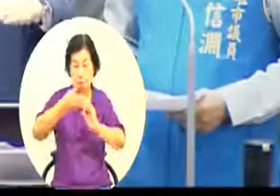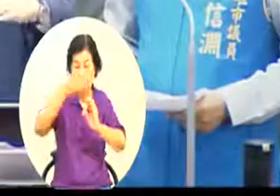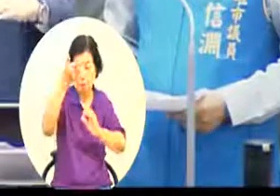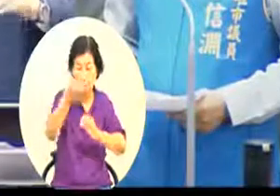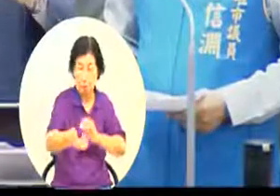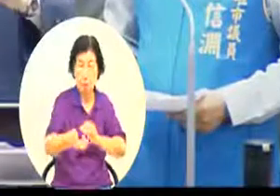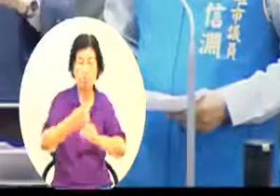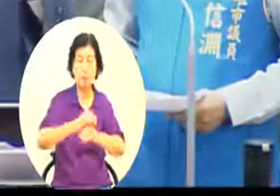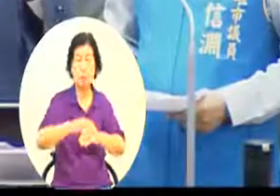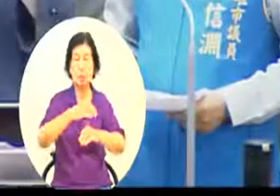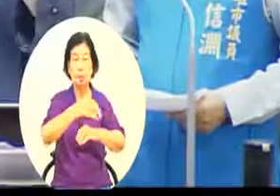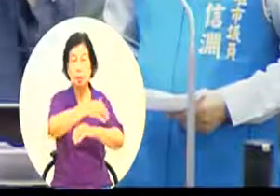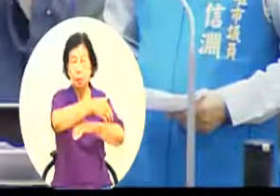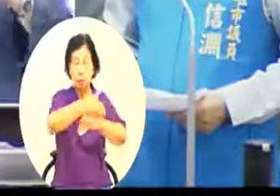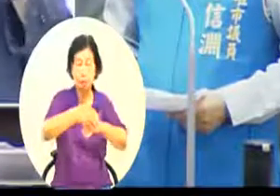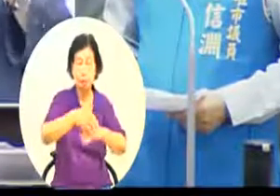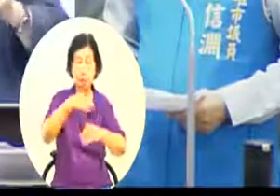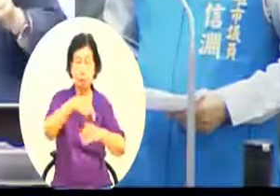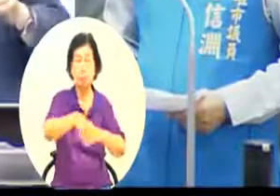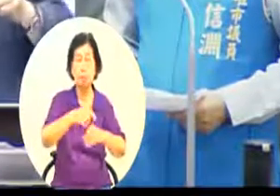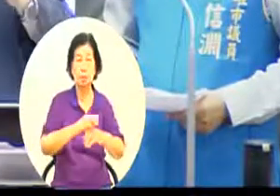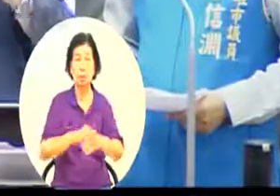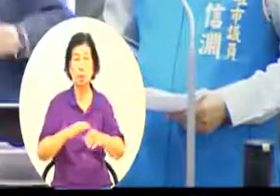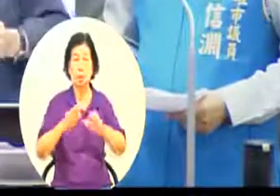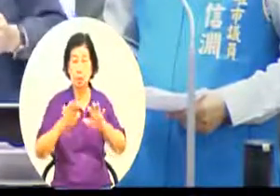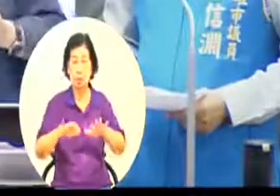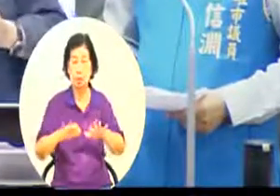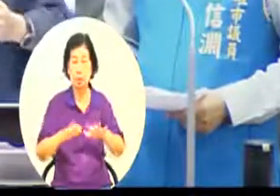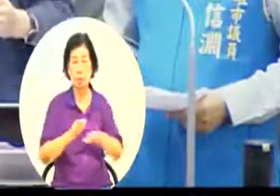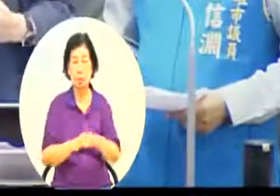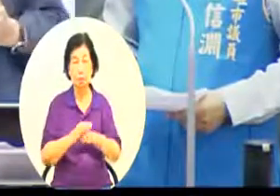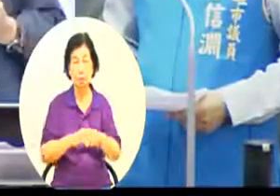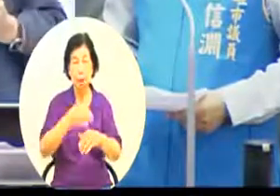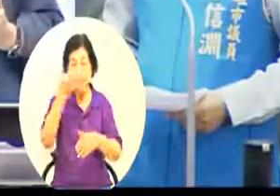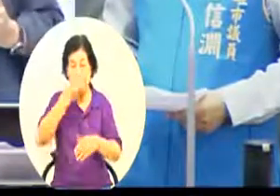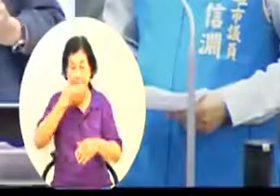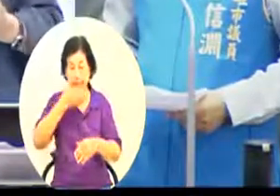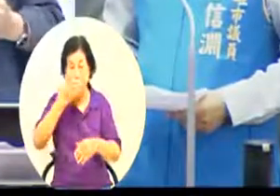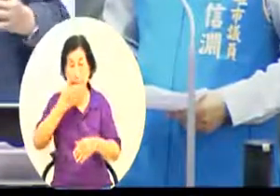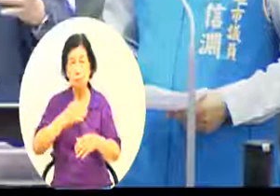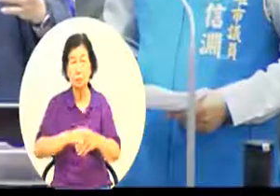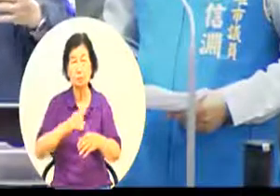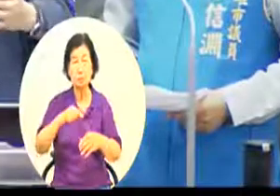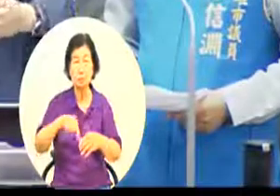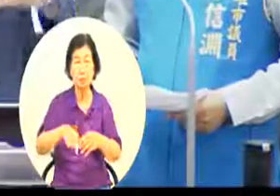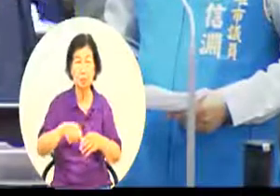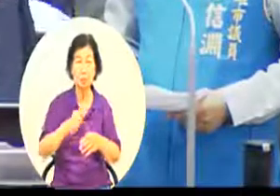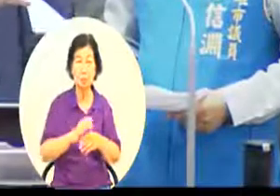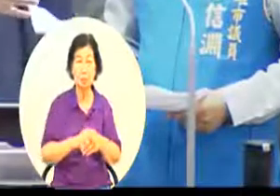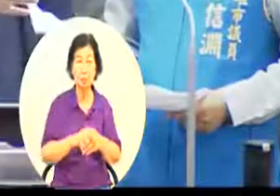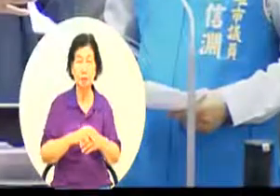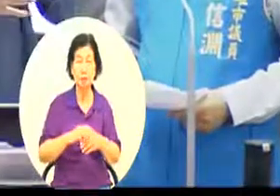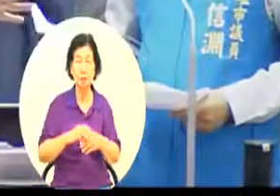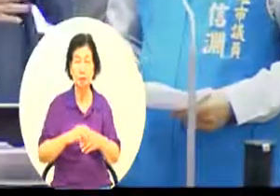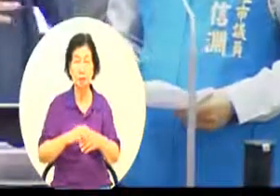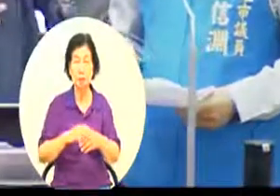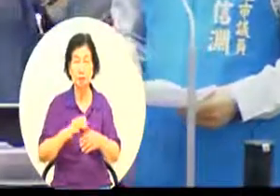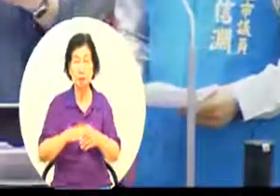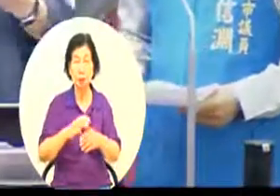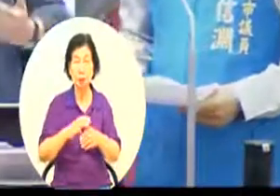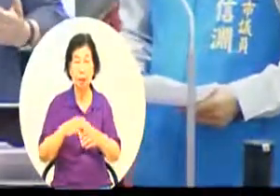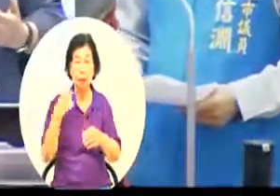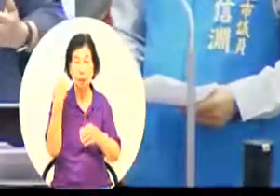雄生活，但是因为离岛条例的优惠，很多澎湖的乡亲把户籍都迁